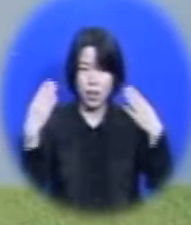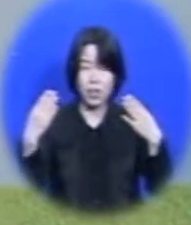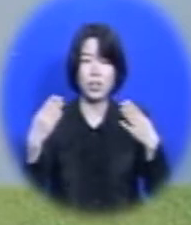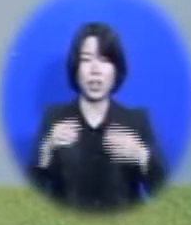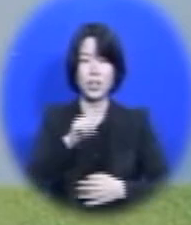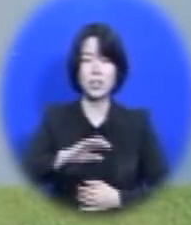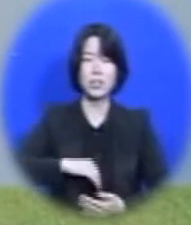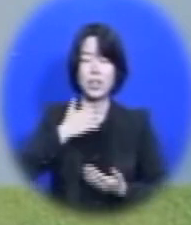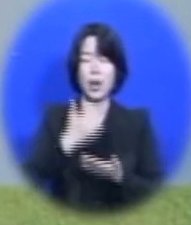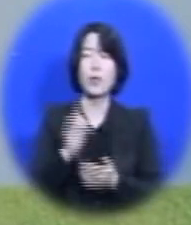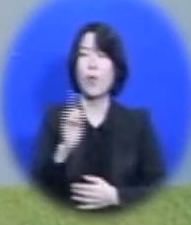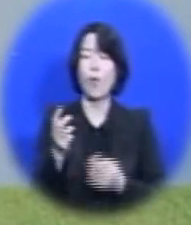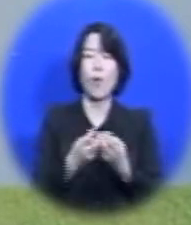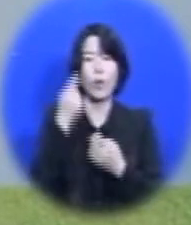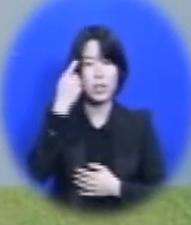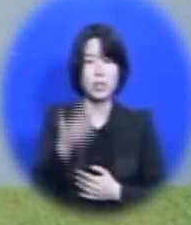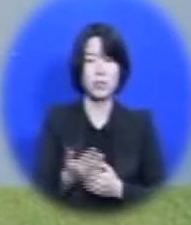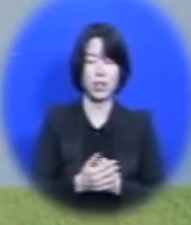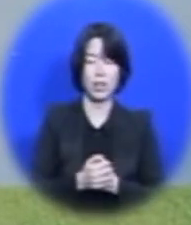어떻겠냐 말입니다.